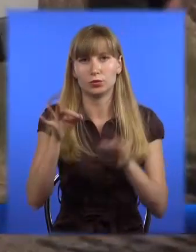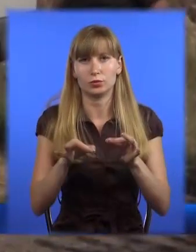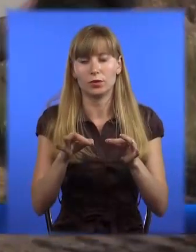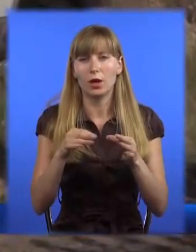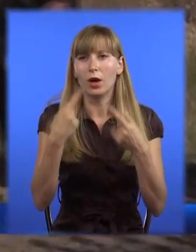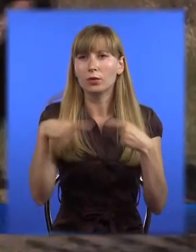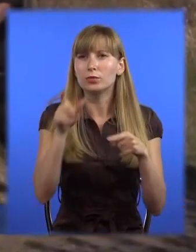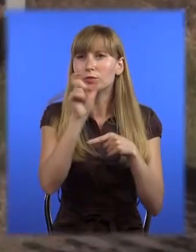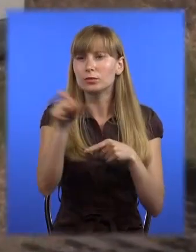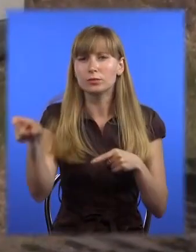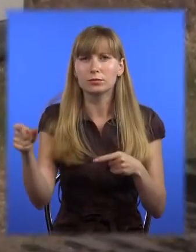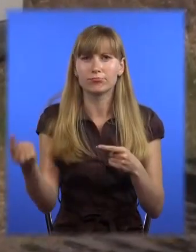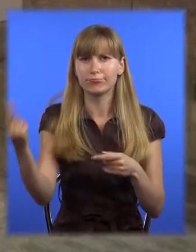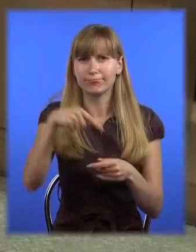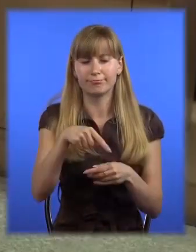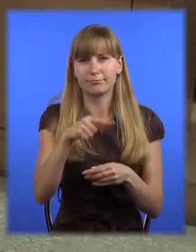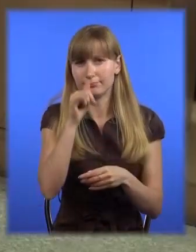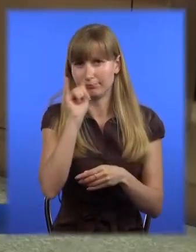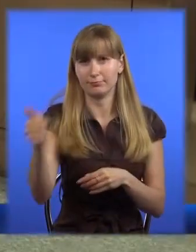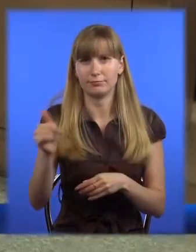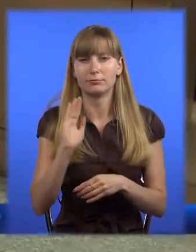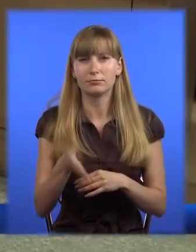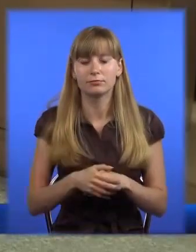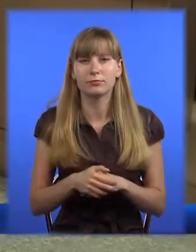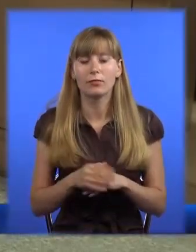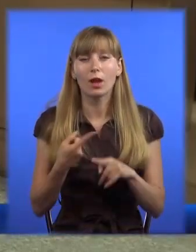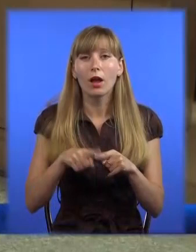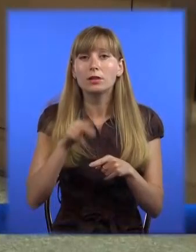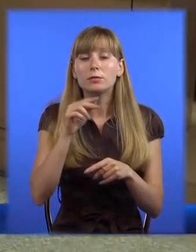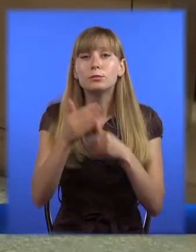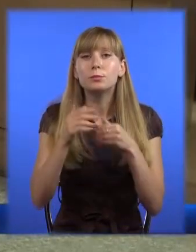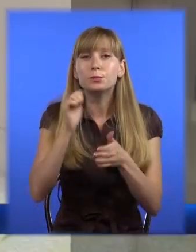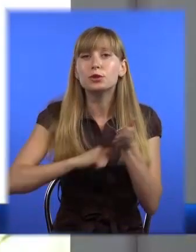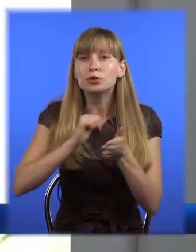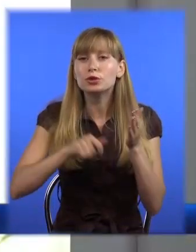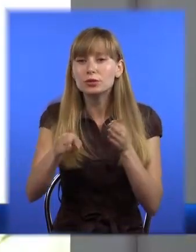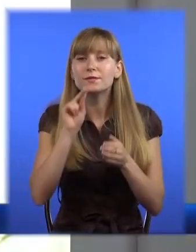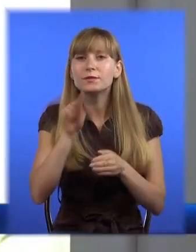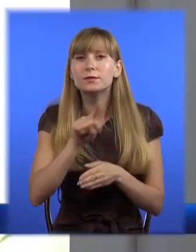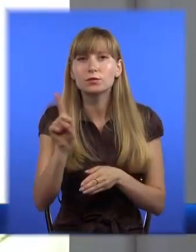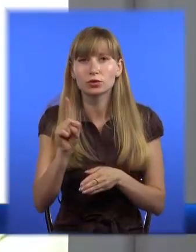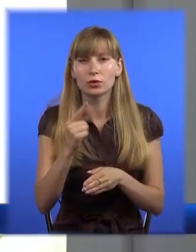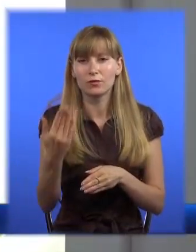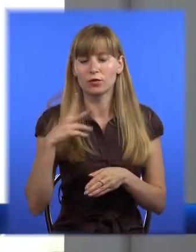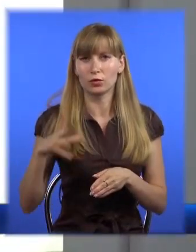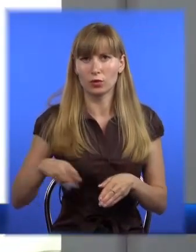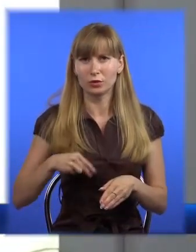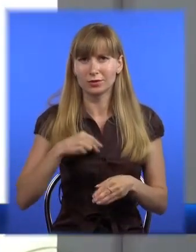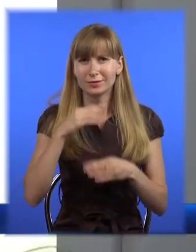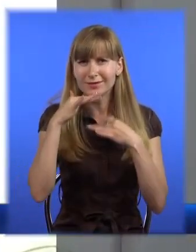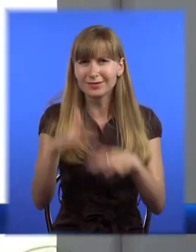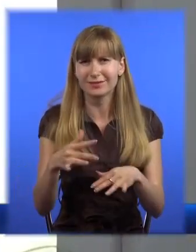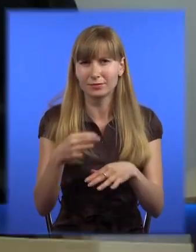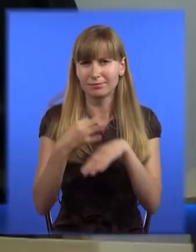суду. Нагадаю, родину Кудрявцевих звинувачують у наразі над тілом прийомної доньки. Якщо провина буде доведена,